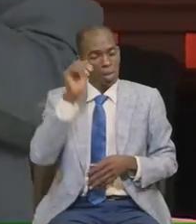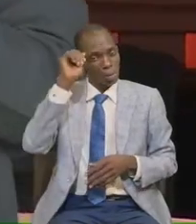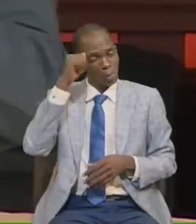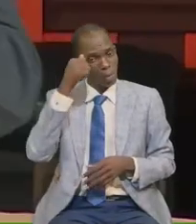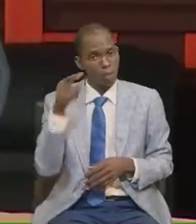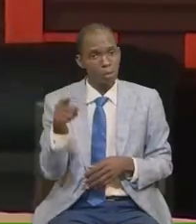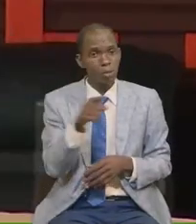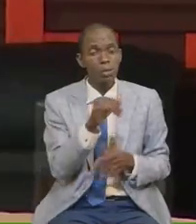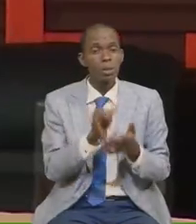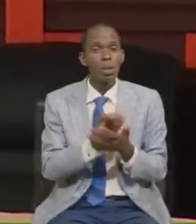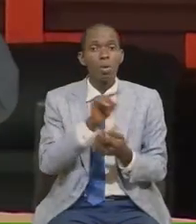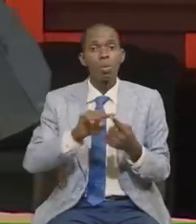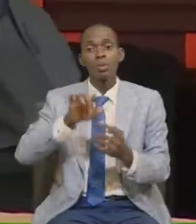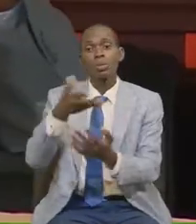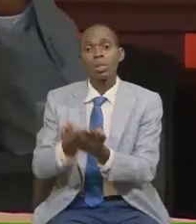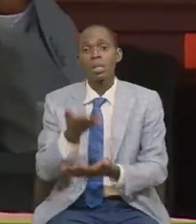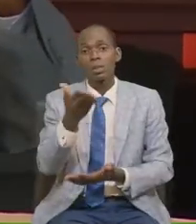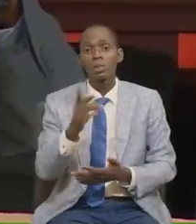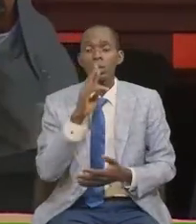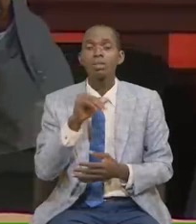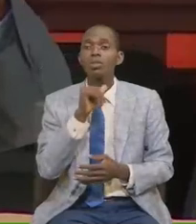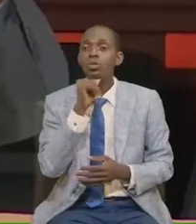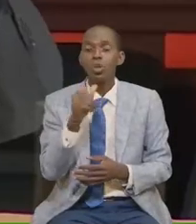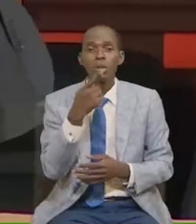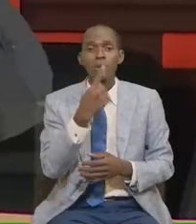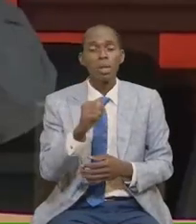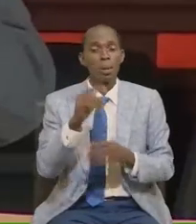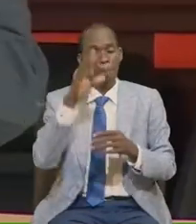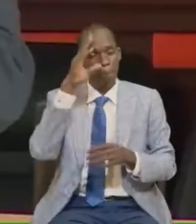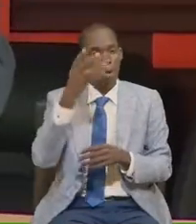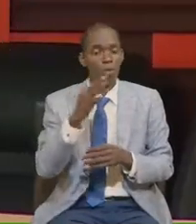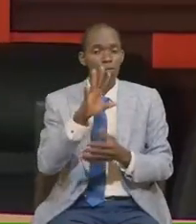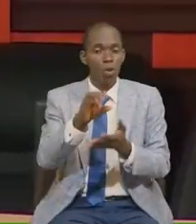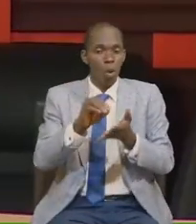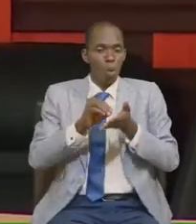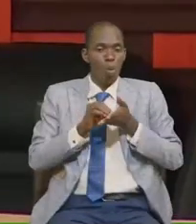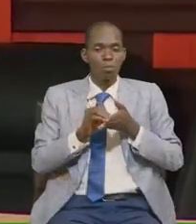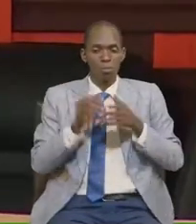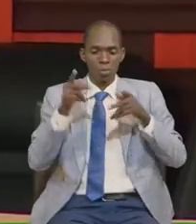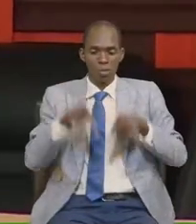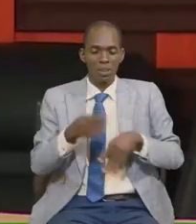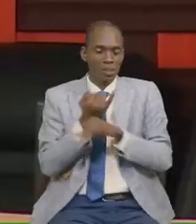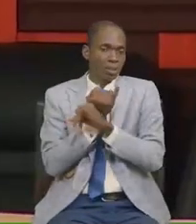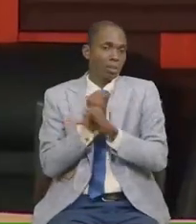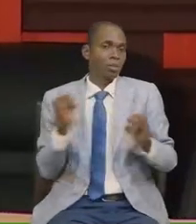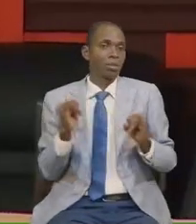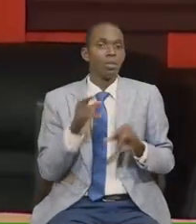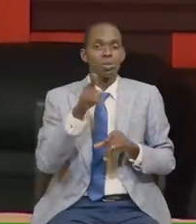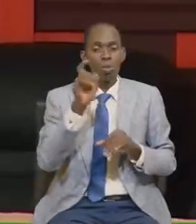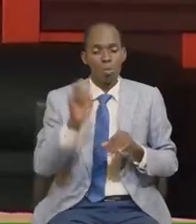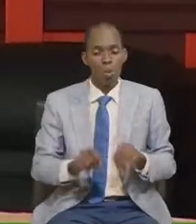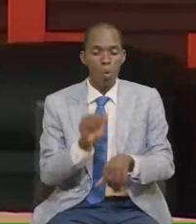pas un homme de ta pensée indépendante. Tu dois travailler selon les règlements